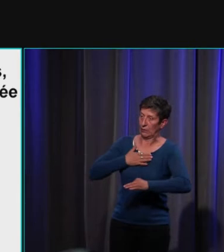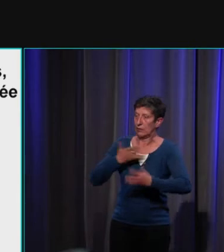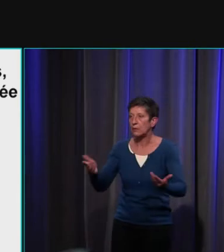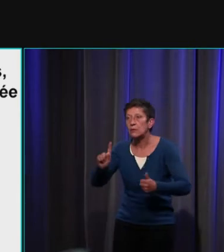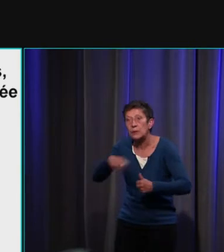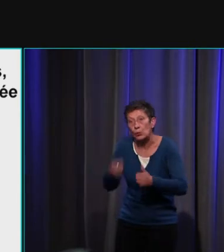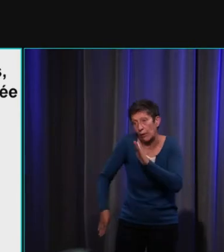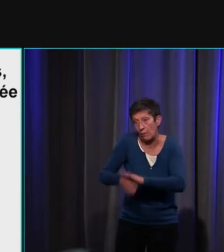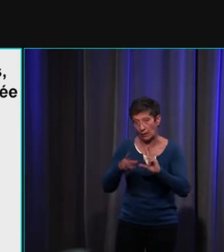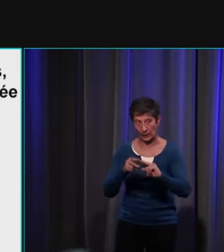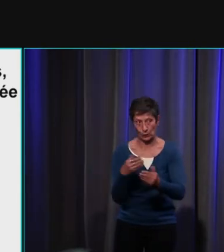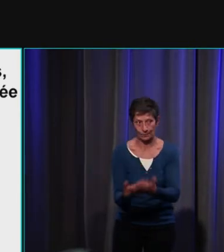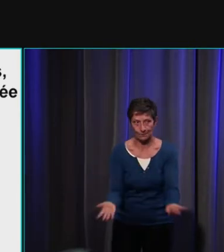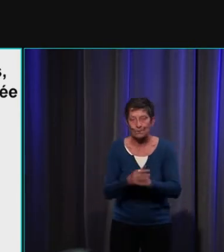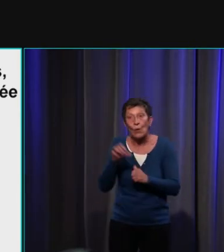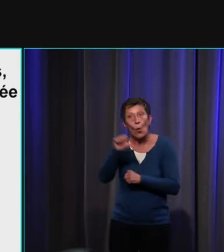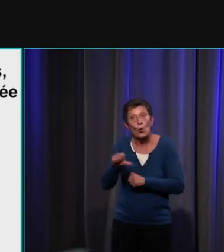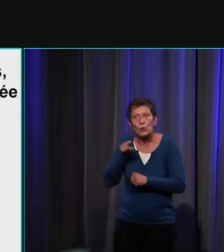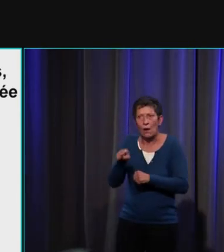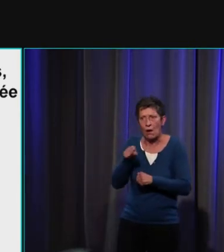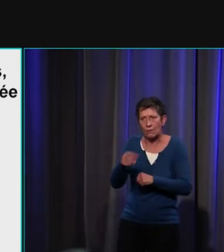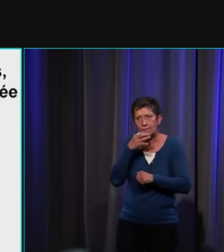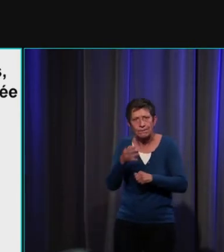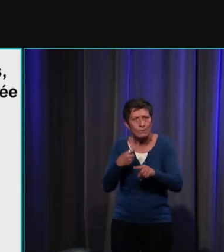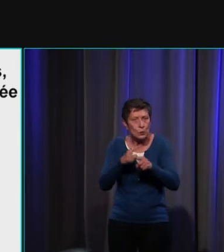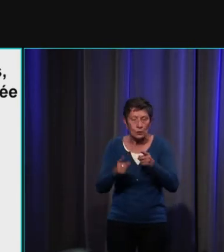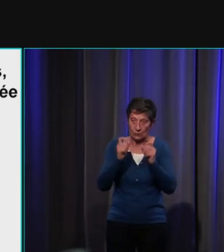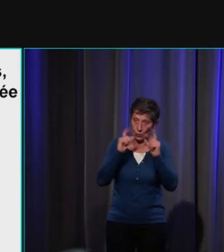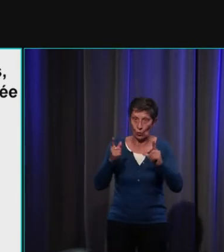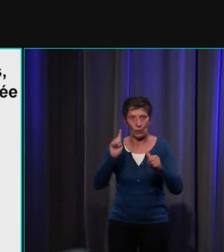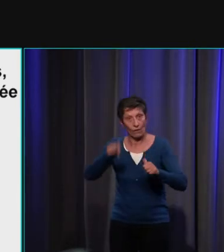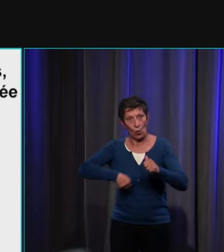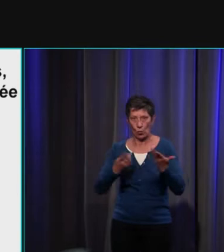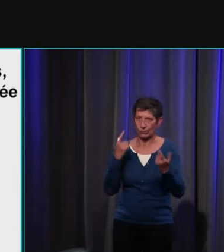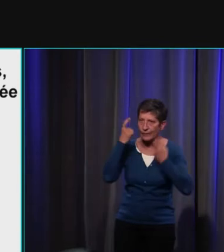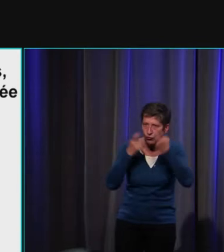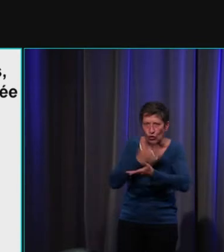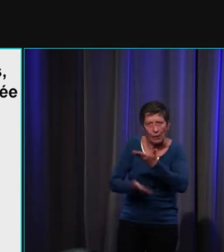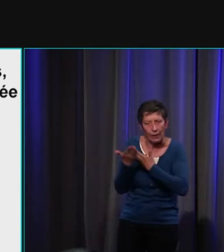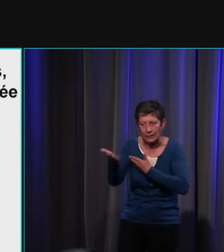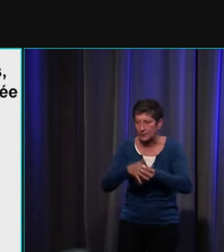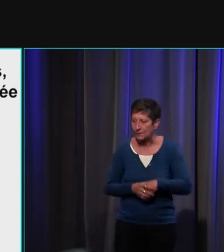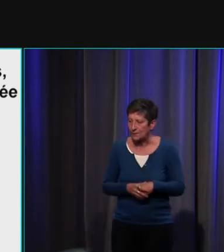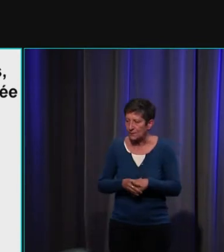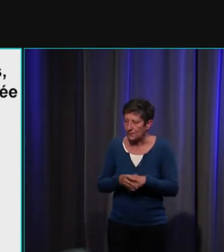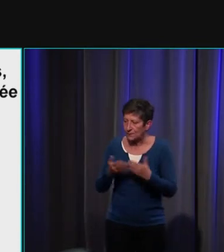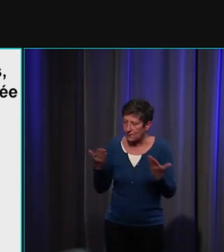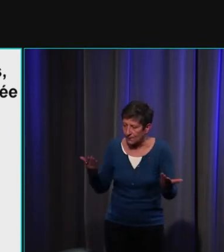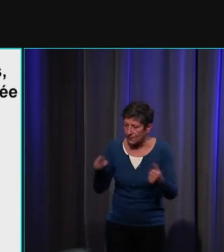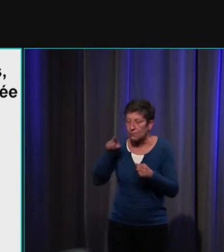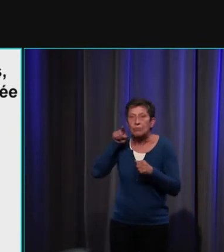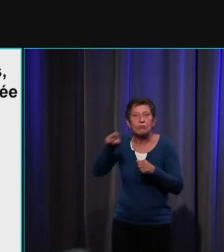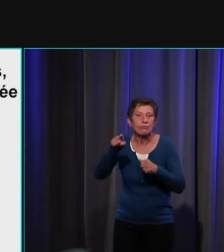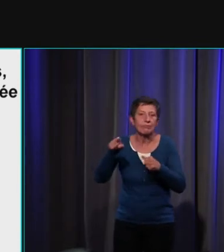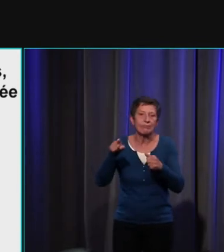augustin dit quelque chose d'un peu étonnant là encore il faut se mettre dans sa tête il utilise la notion d' où l' tiot loupiot ses vengeances